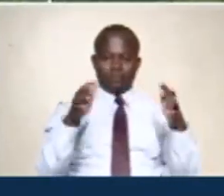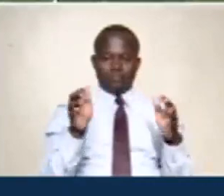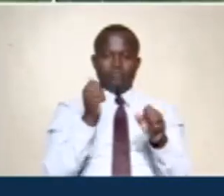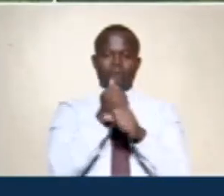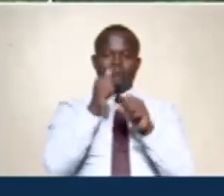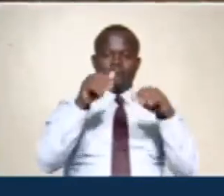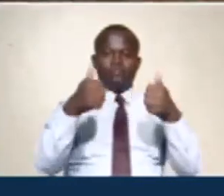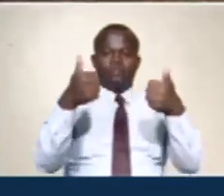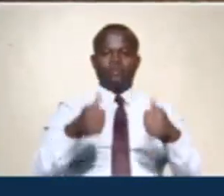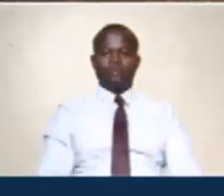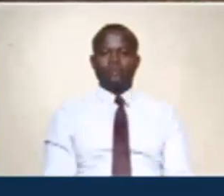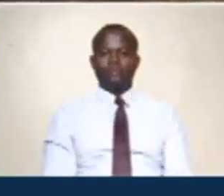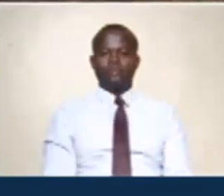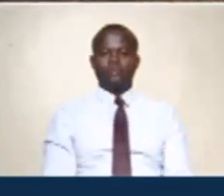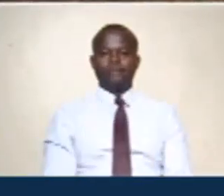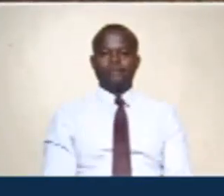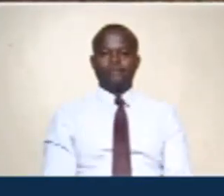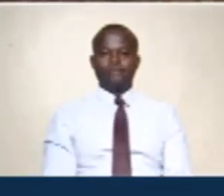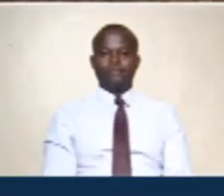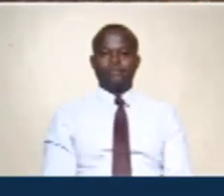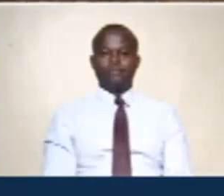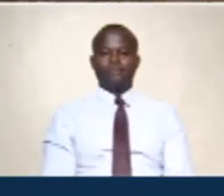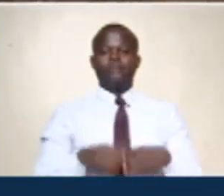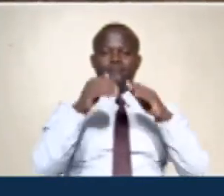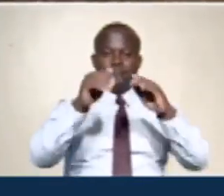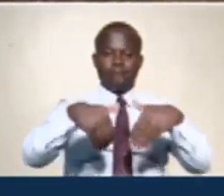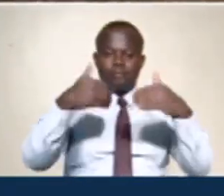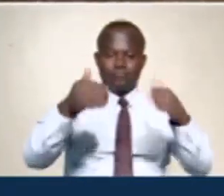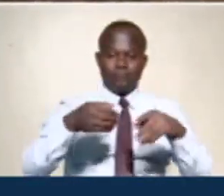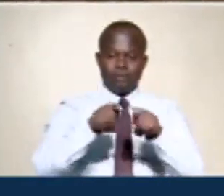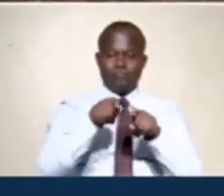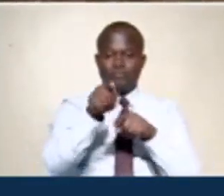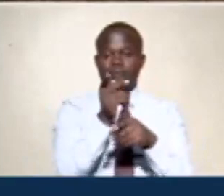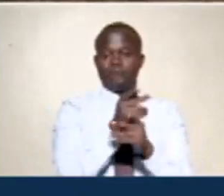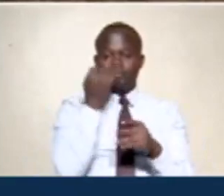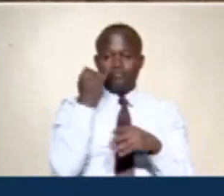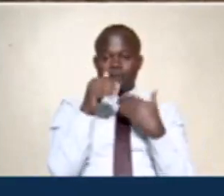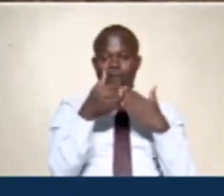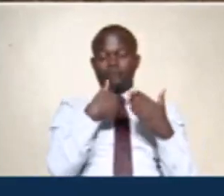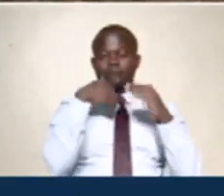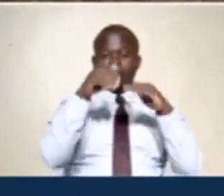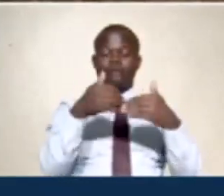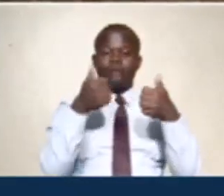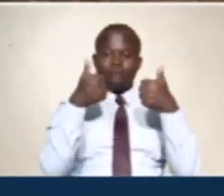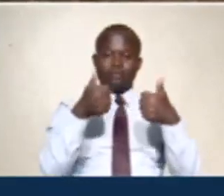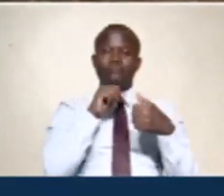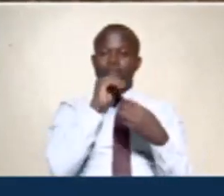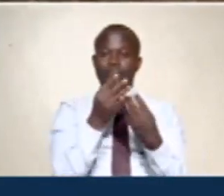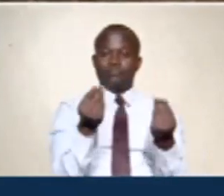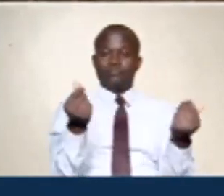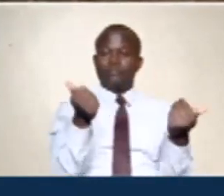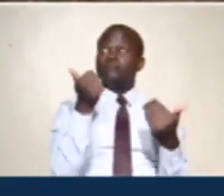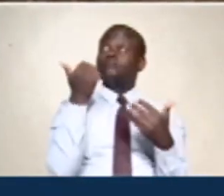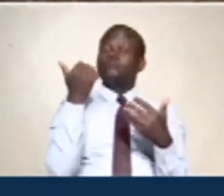ikirere ubuhinzi nabwo bwitaweho cyane kuko iyo tugize ubuhinzi bwiza butangiriza ibidukikije ubuhinzi